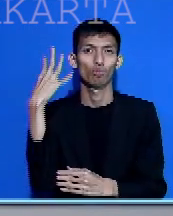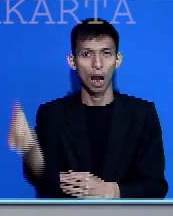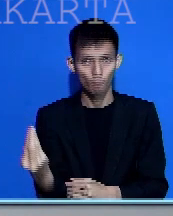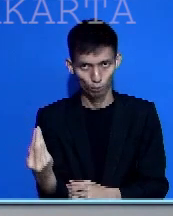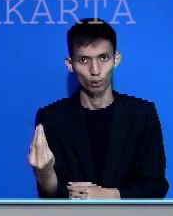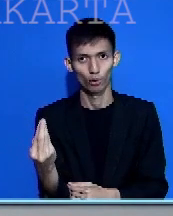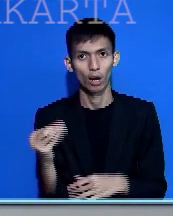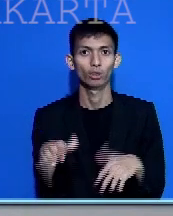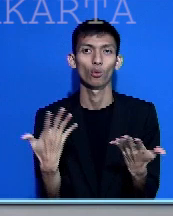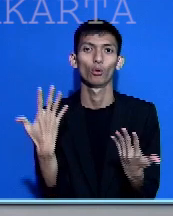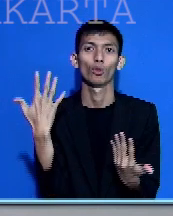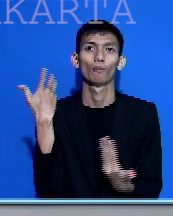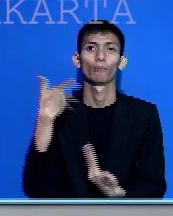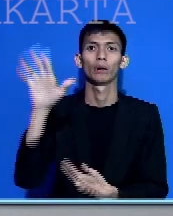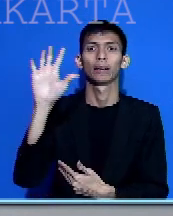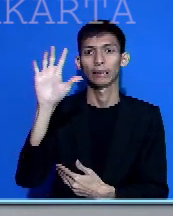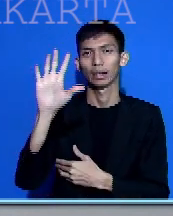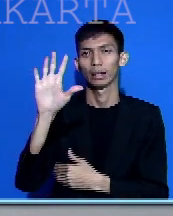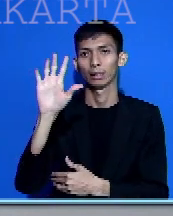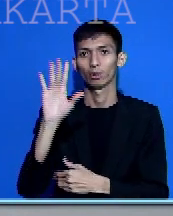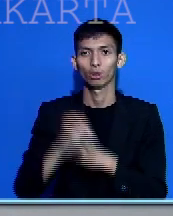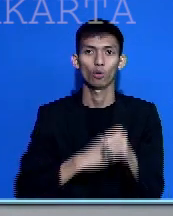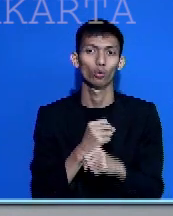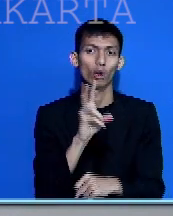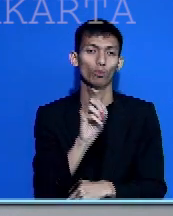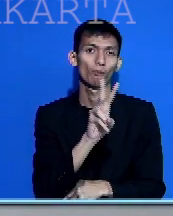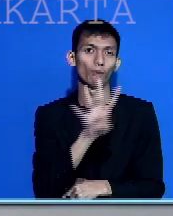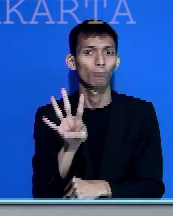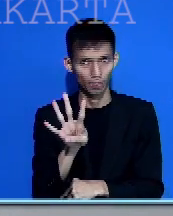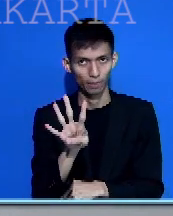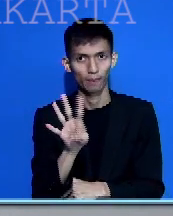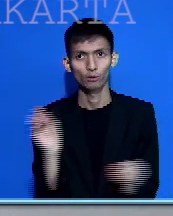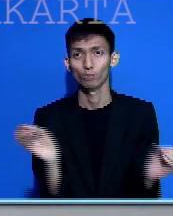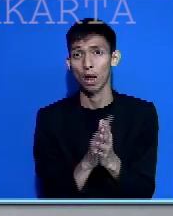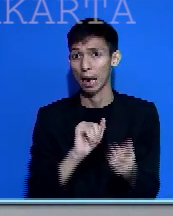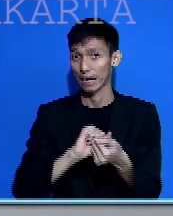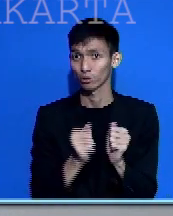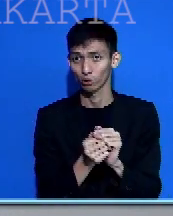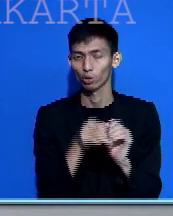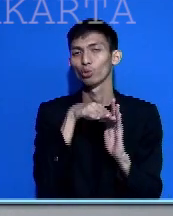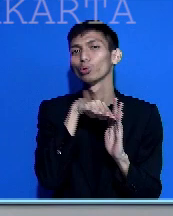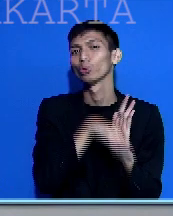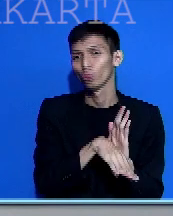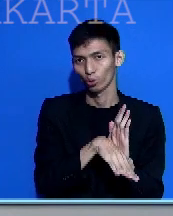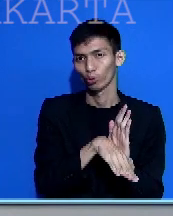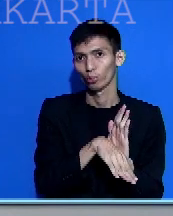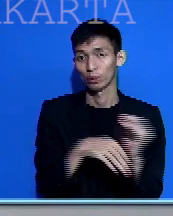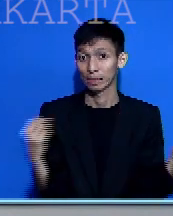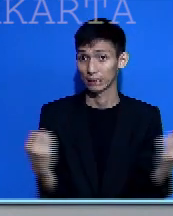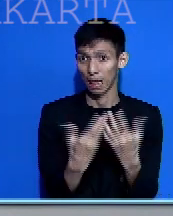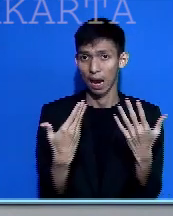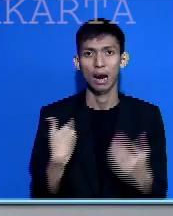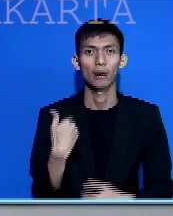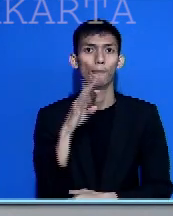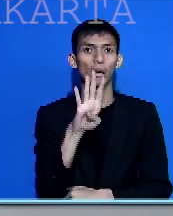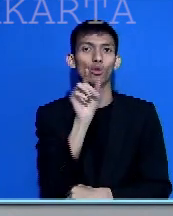lebaran tahun 2024 ini meski Mengalami penurunan dibanding tahun sebelumnya adanya kecelakaan tersebut mengakibatkan sebanyak 4 orang